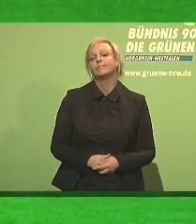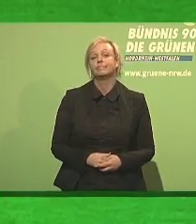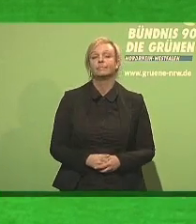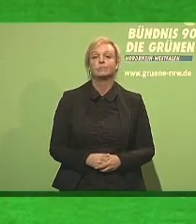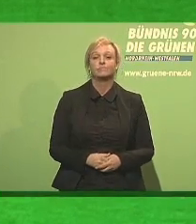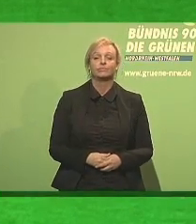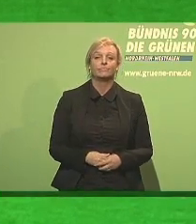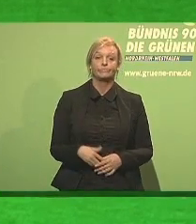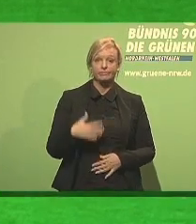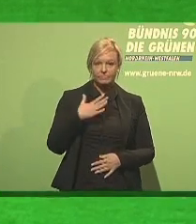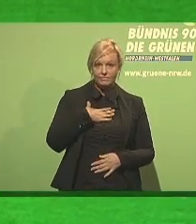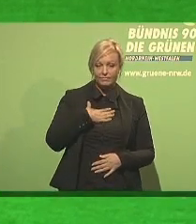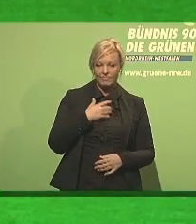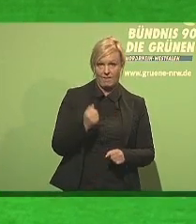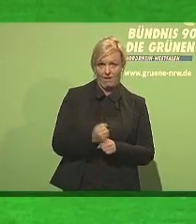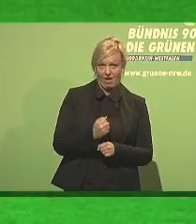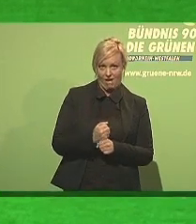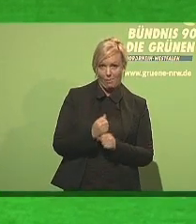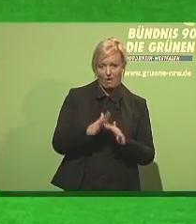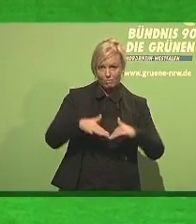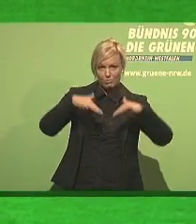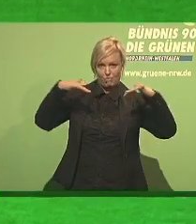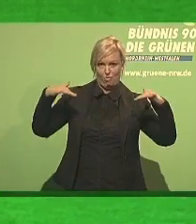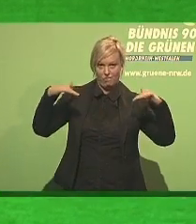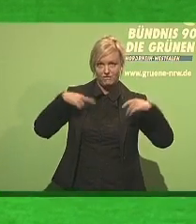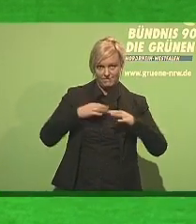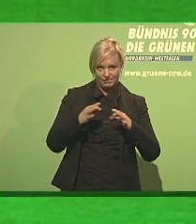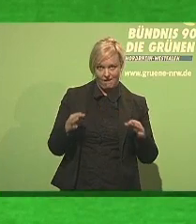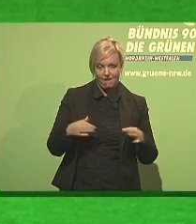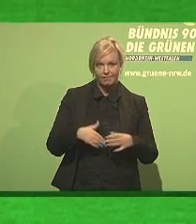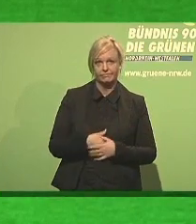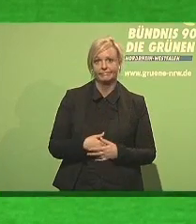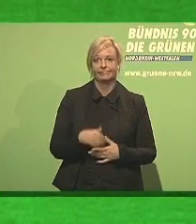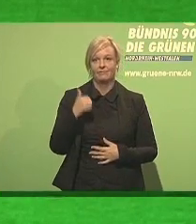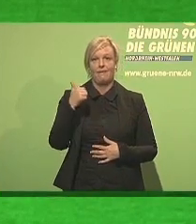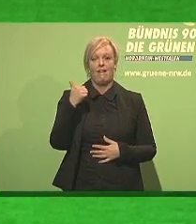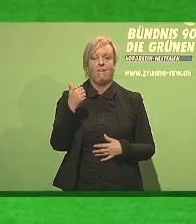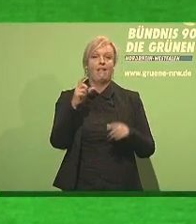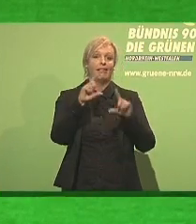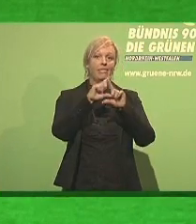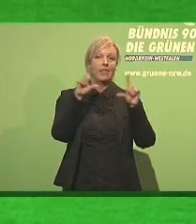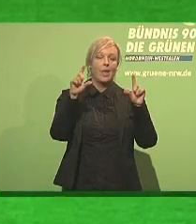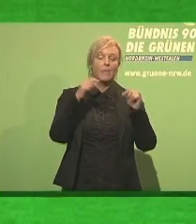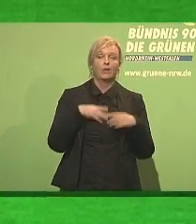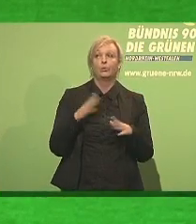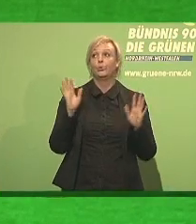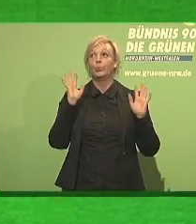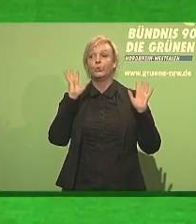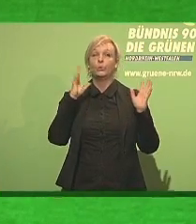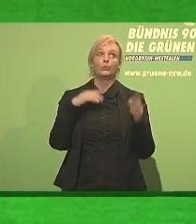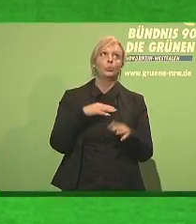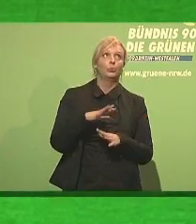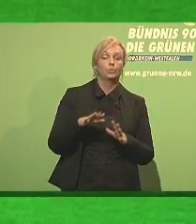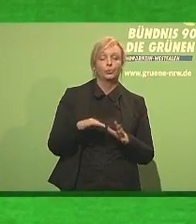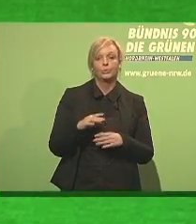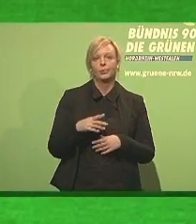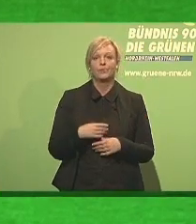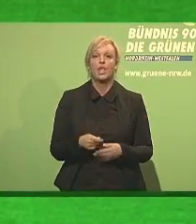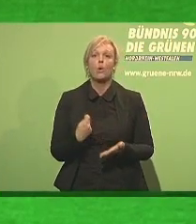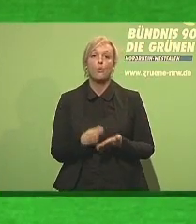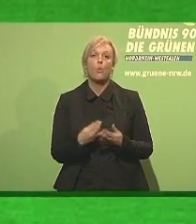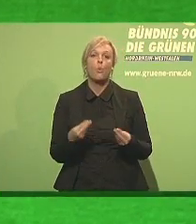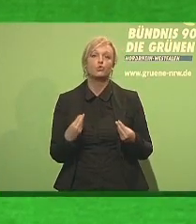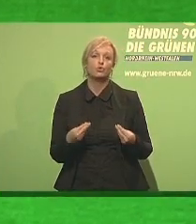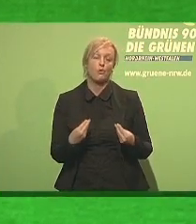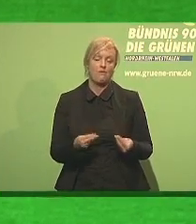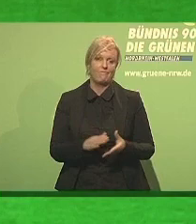bei meiner Arbeit im Bundestag sorgt ein Thema für besonders viel Dramatik: Rohstoffe. Und